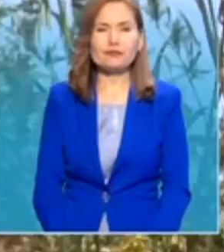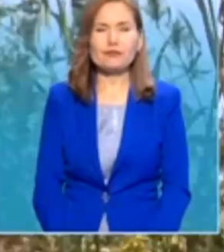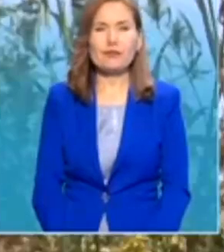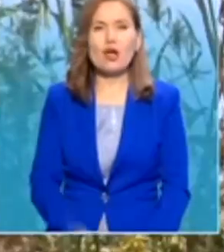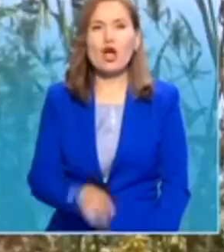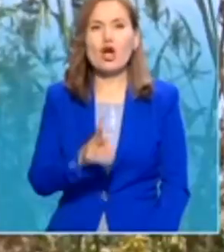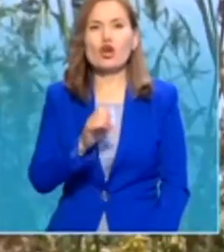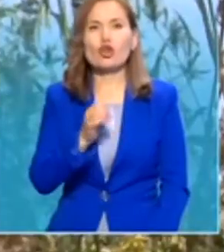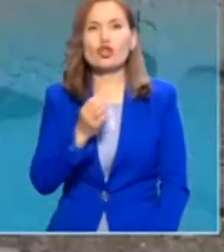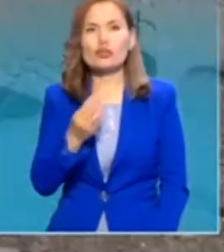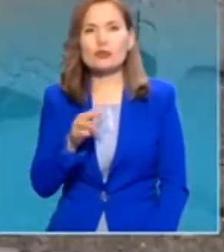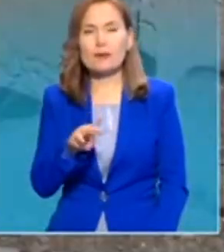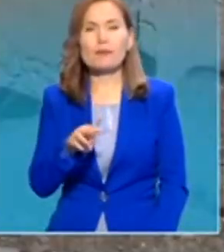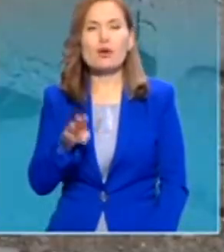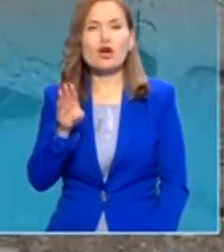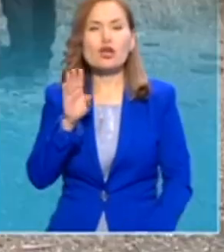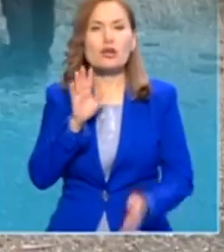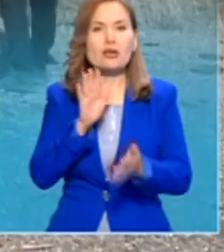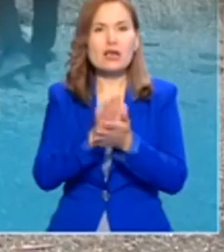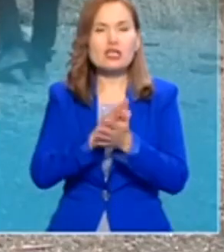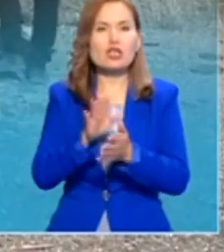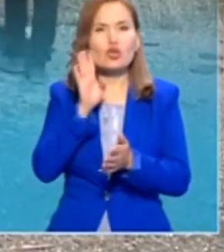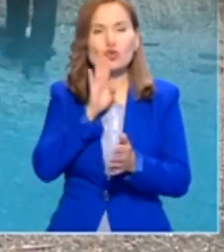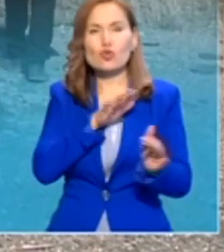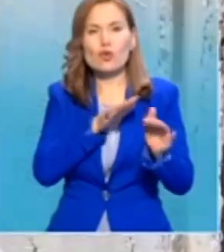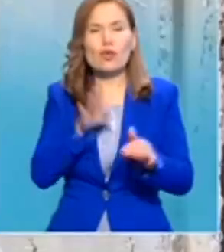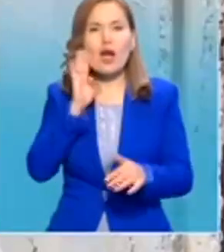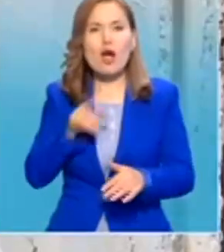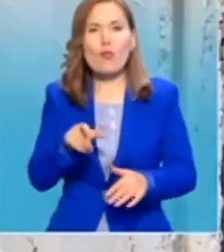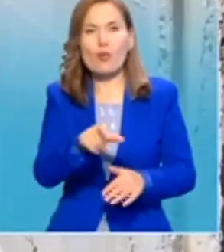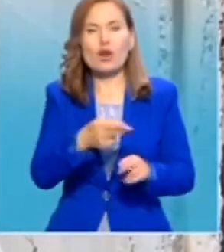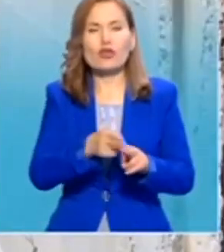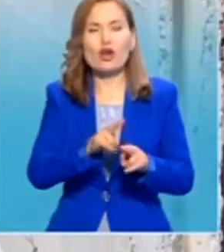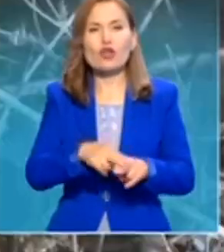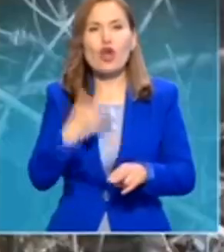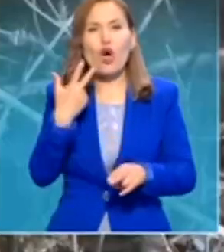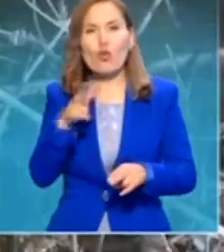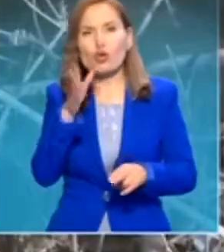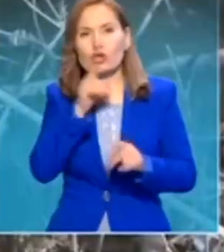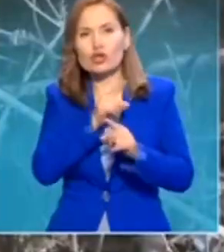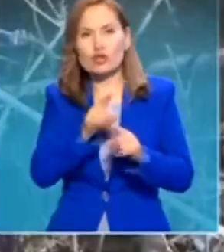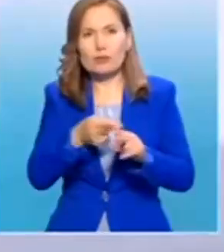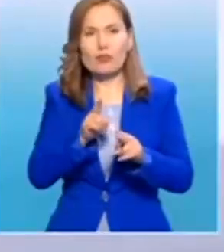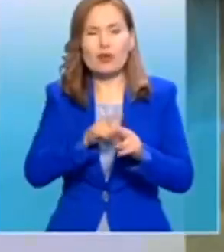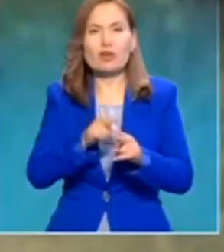Күршімде кәріз суы өзенге құйылып жатыр. Лас суды тазартатын жүйе 30 жыл бұрын істен шыққан.